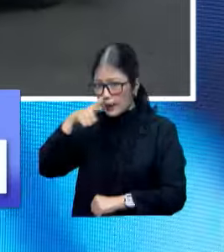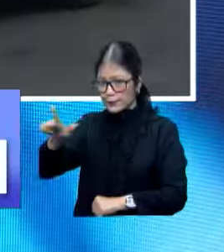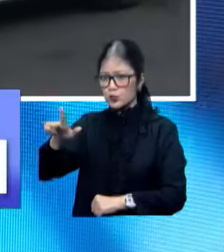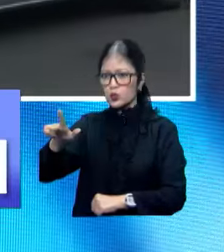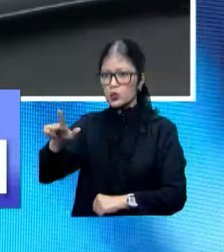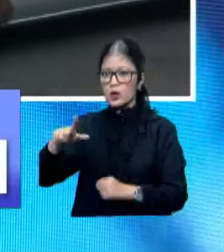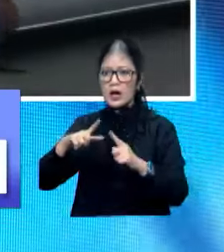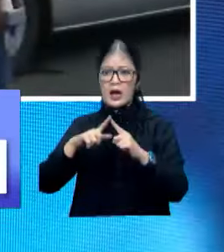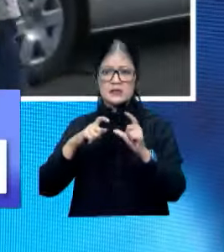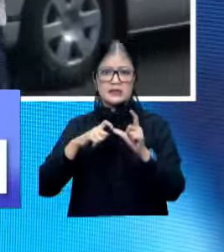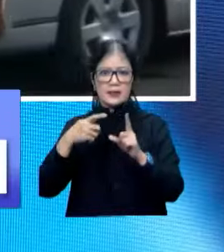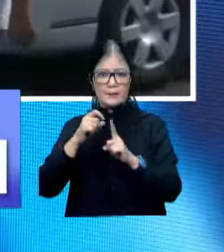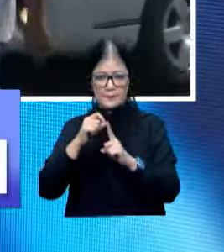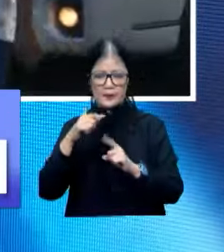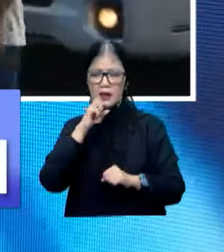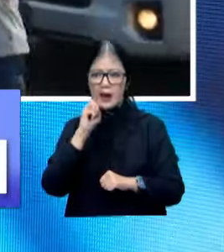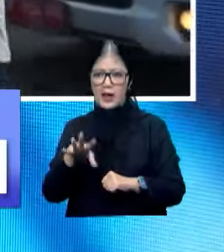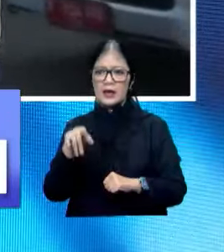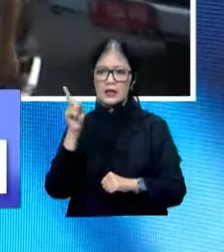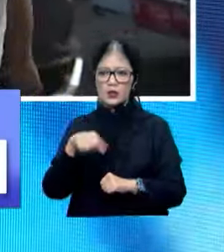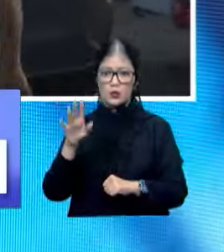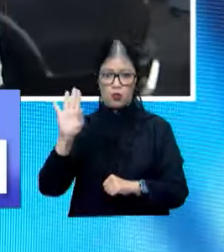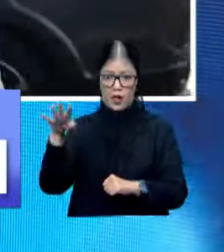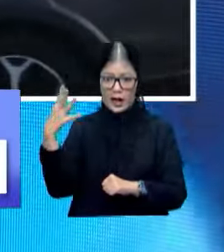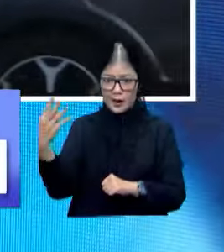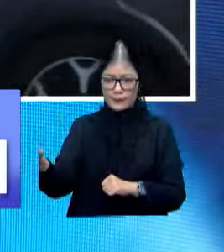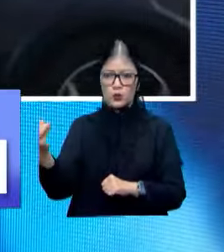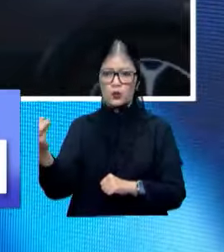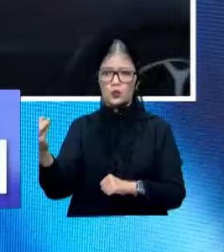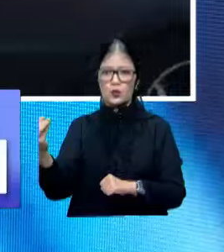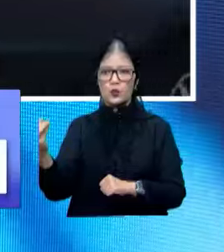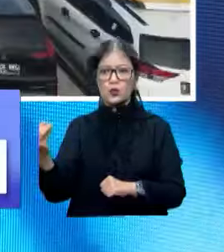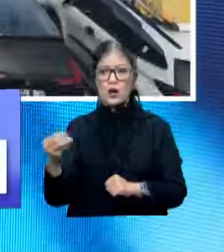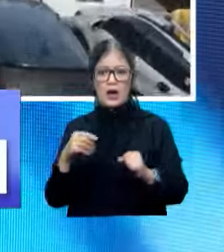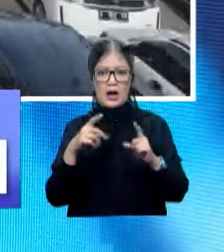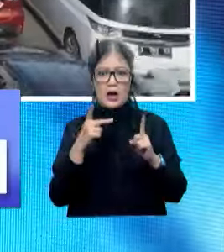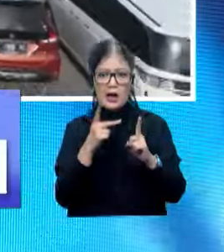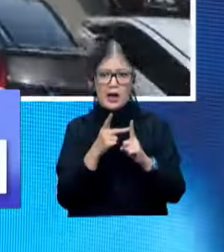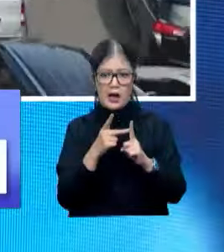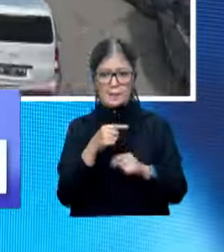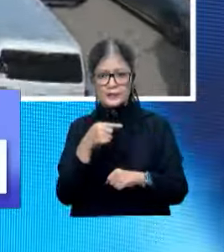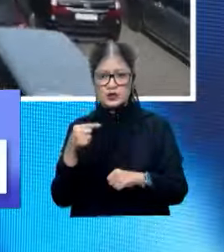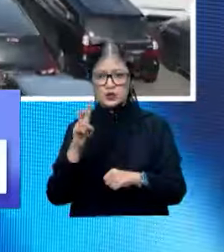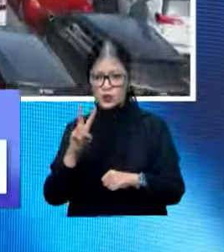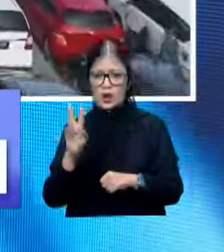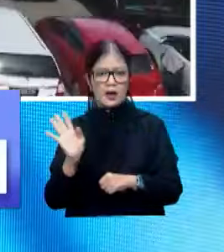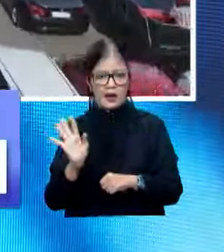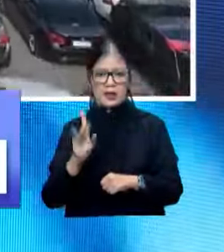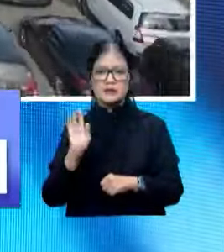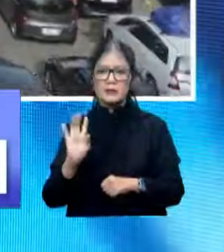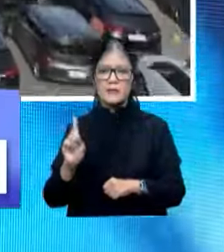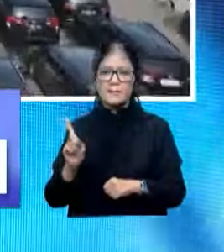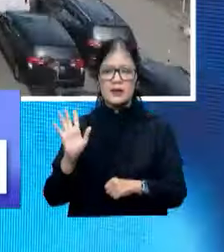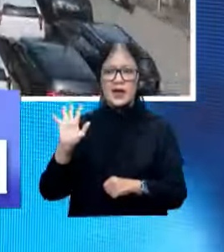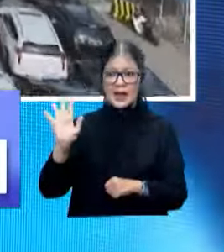pemudik agar tidak berangkat pada hari H-1 atau juga H-2 yang tentunya ini nantinya akan mengakibatkan